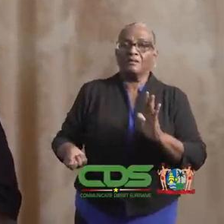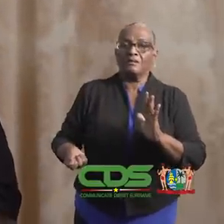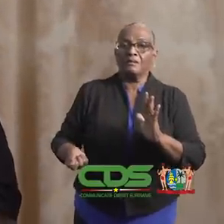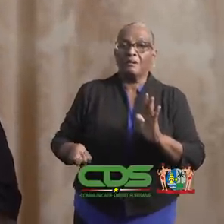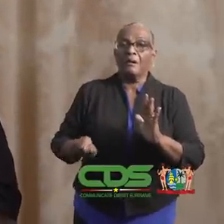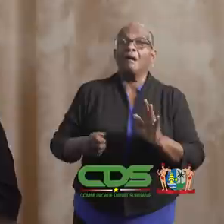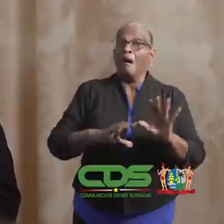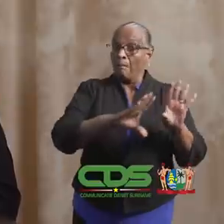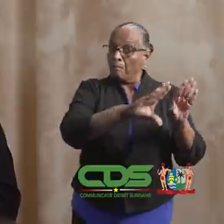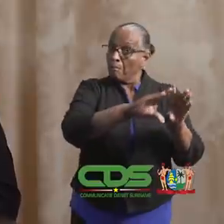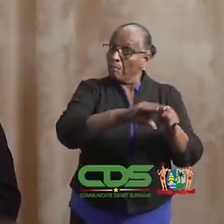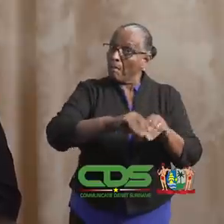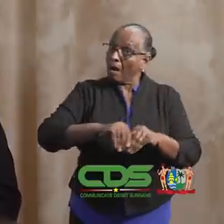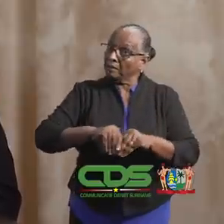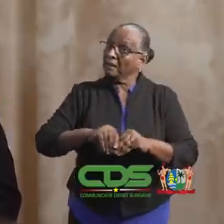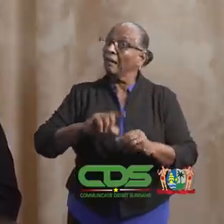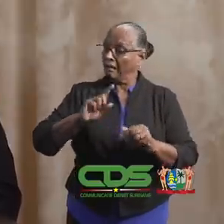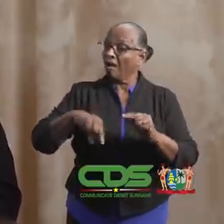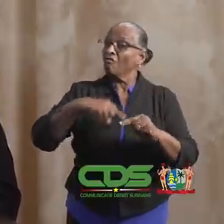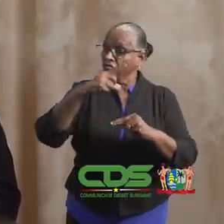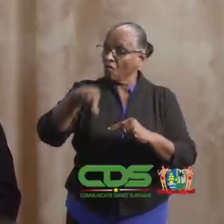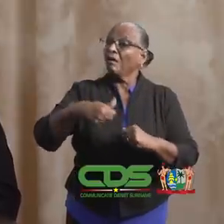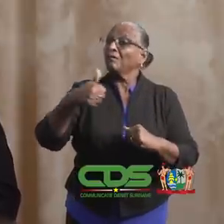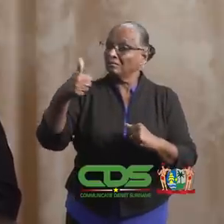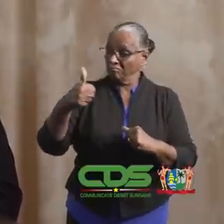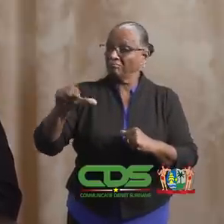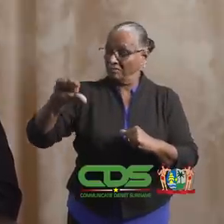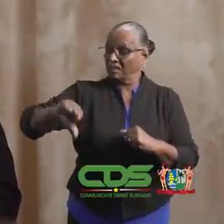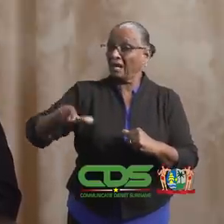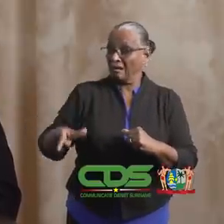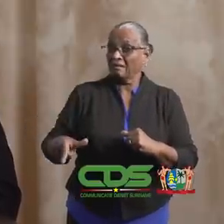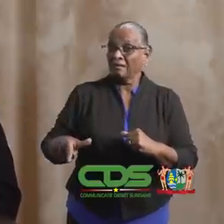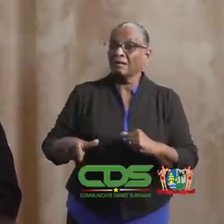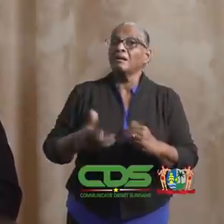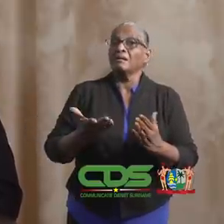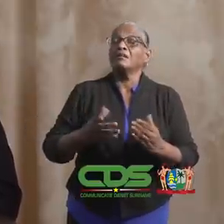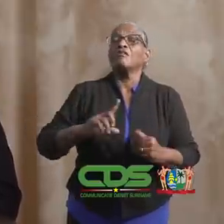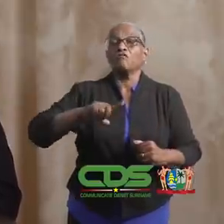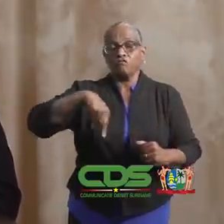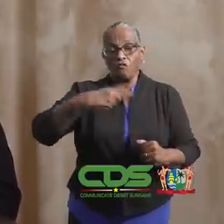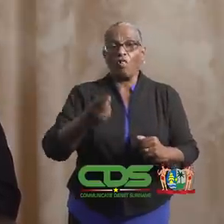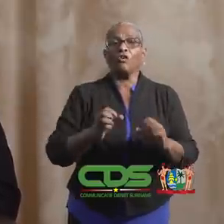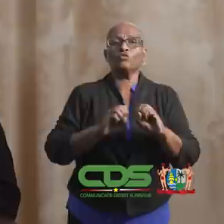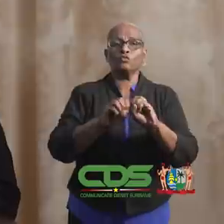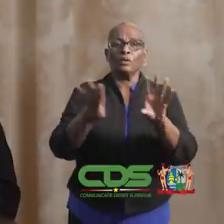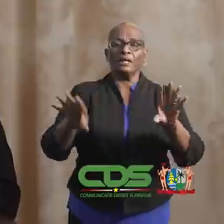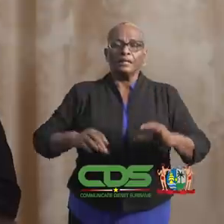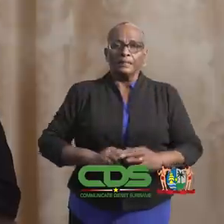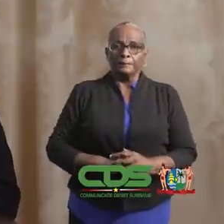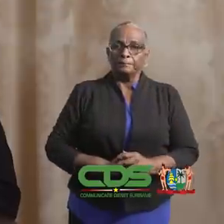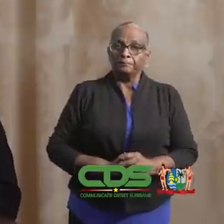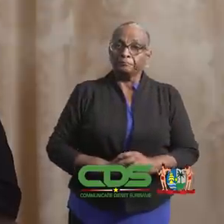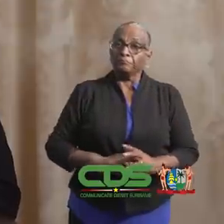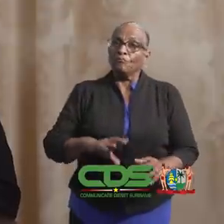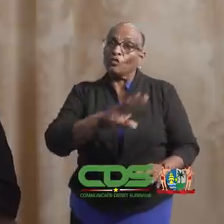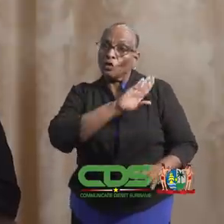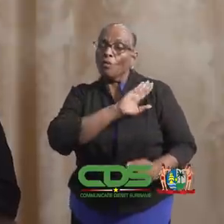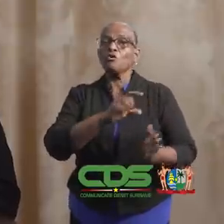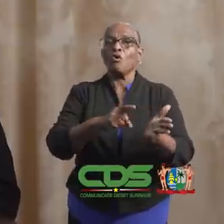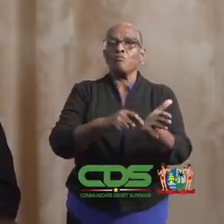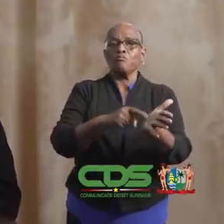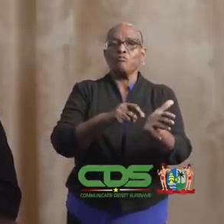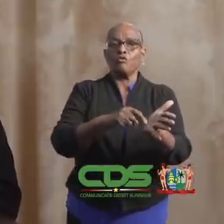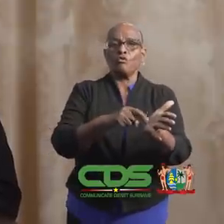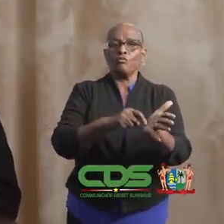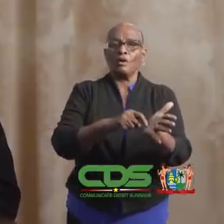Voornoemde maatregelen hebben verstrekkende gevolgen. In gevolge daarvan de volgende toelichtingen. Er zal gebruik gemaakt worden